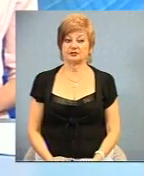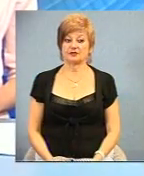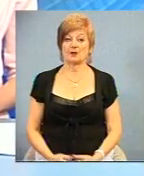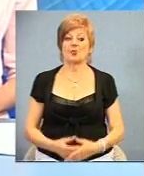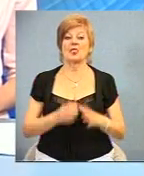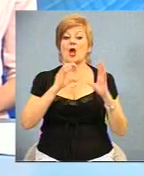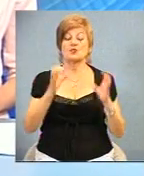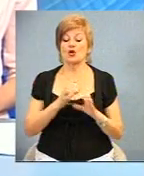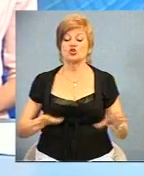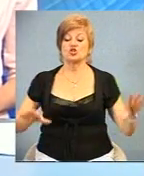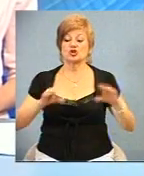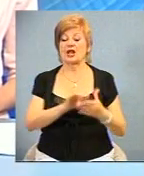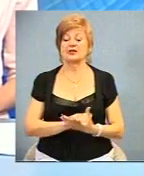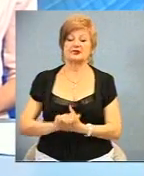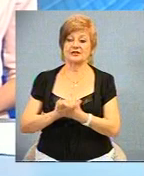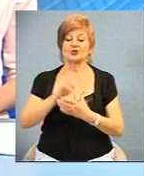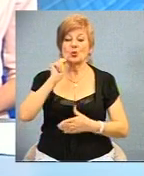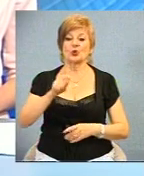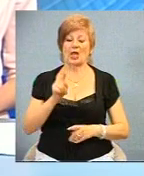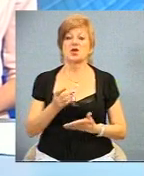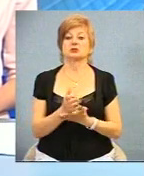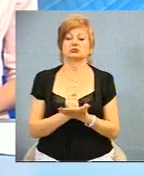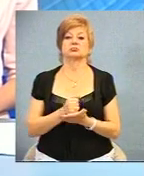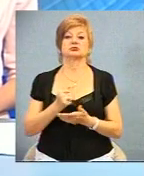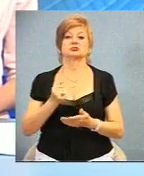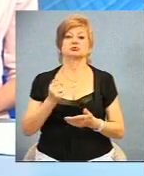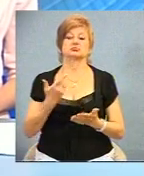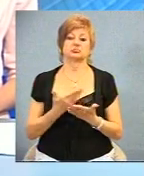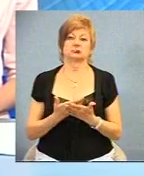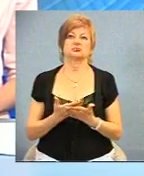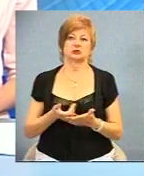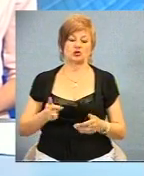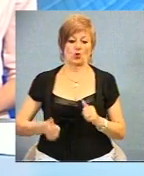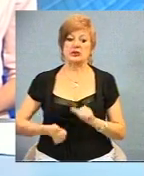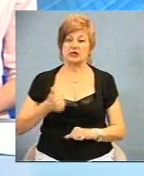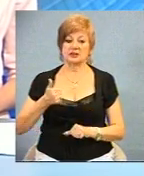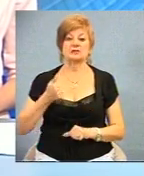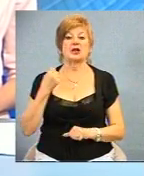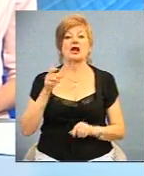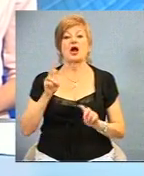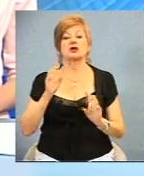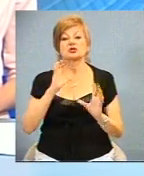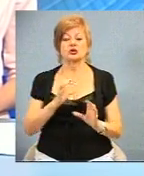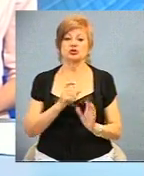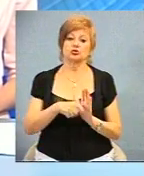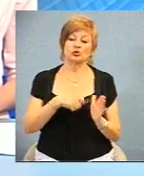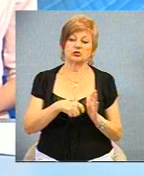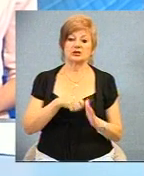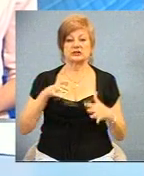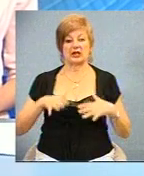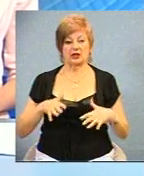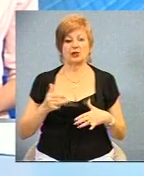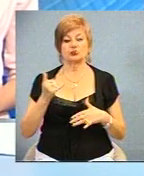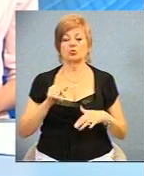Збереження єдності країни – це запорука її успіхів. Але як повернути Донбас та Крим? У Запоріжжі над цими питаннями міркували